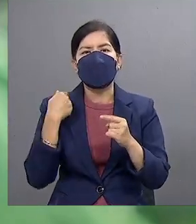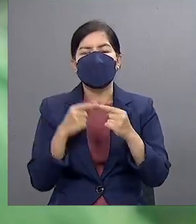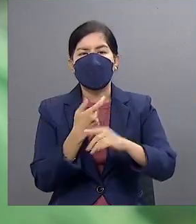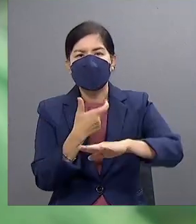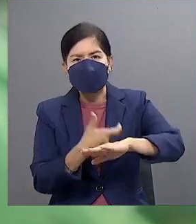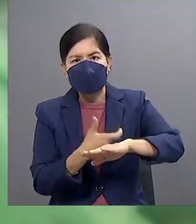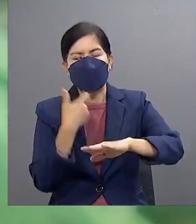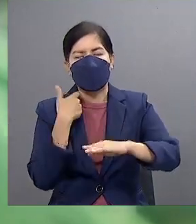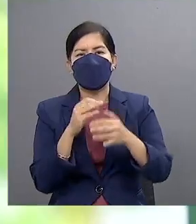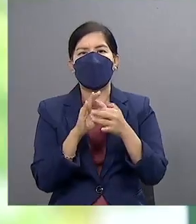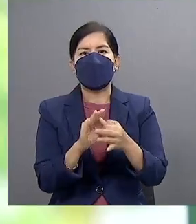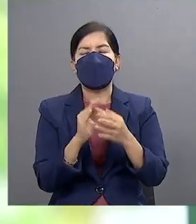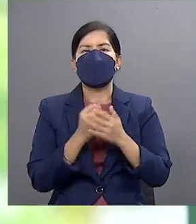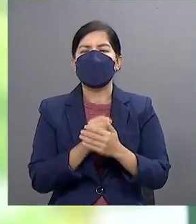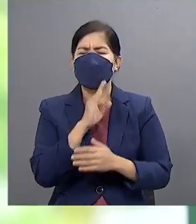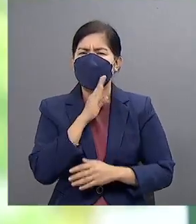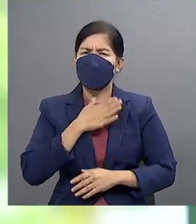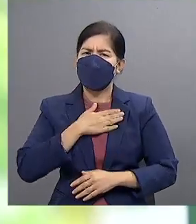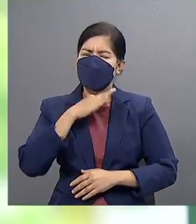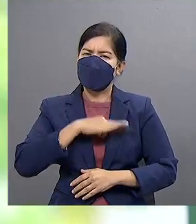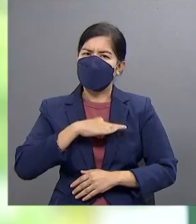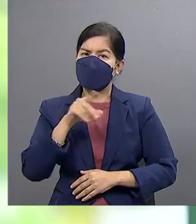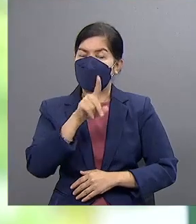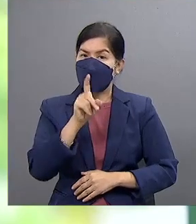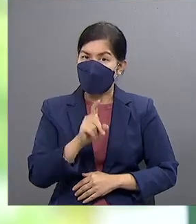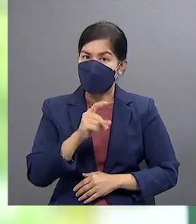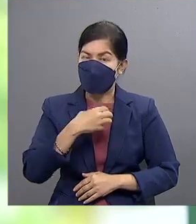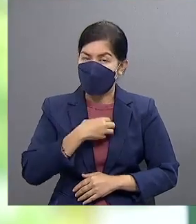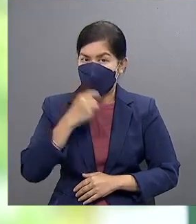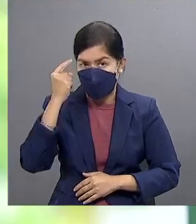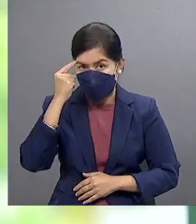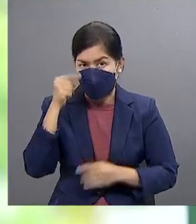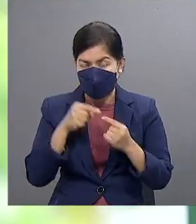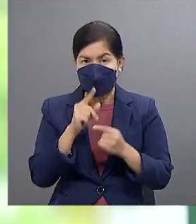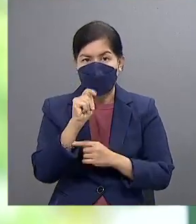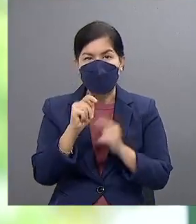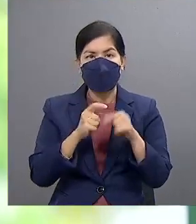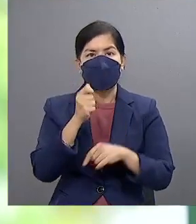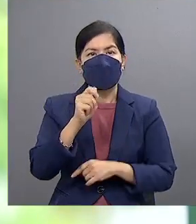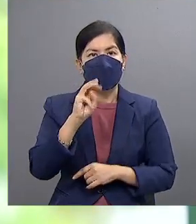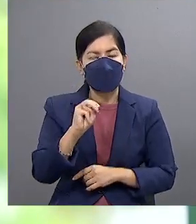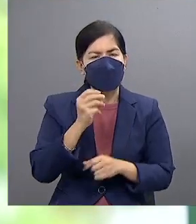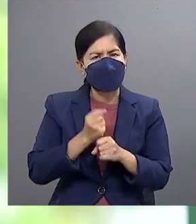ทำงานเป็นปกติหรือเปล่า ถ้าอยากรู้ว่าต่อมหมวกไตทำอะไรอยู่ทำงานมากผิดปกติหรือน้อยไปหรือเปล่า